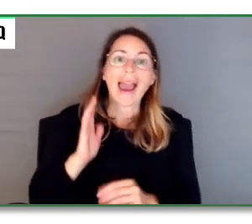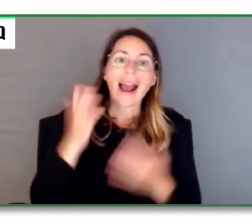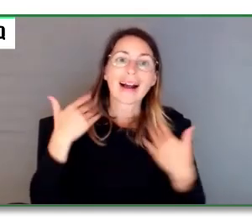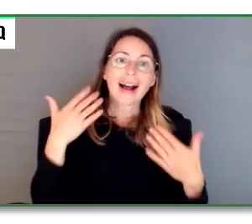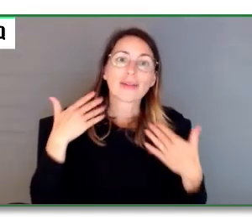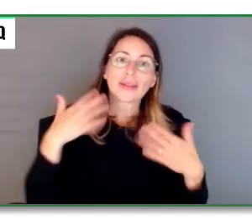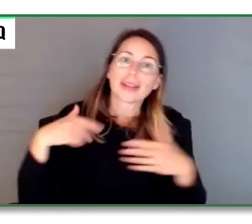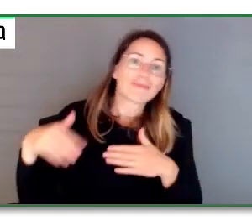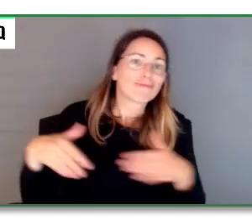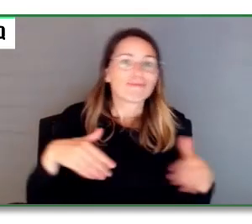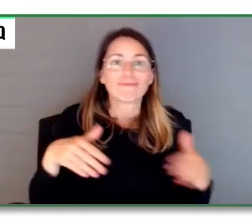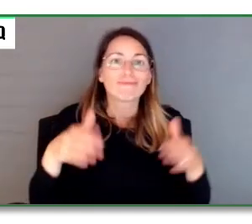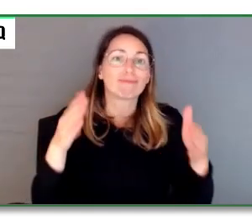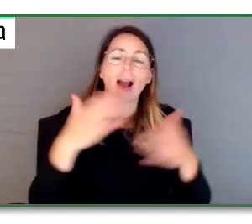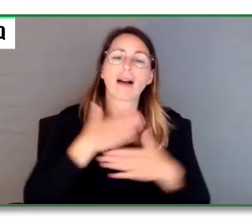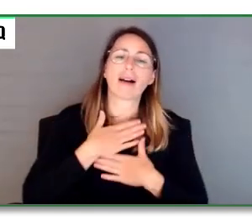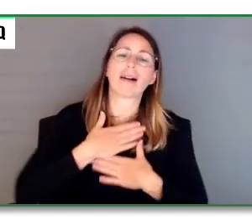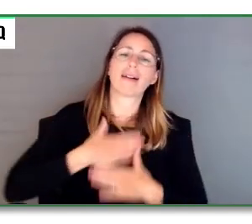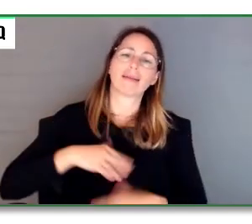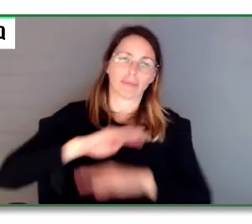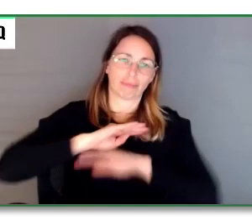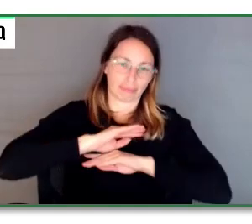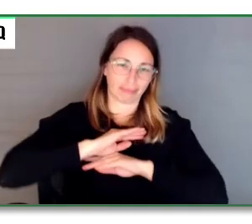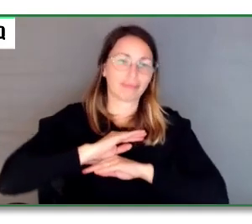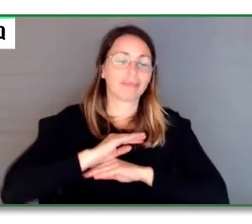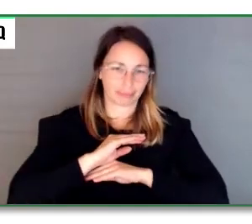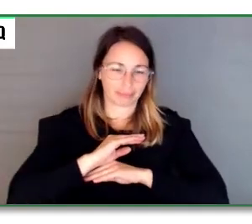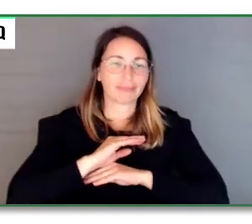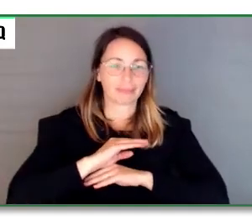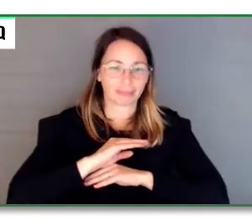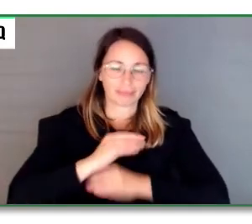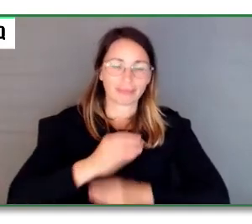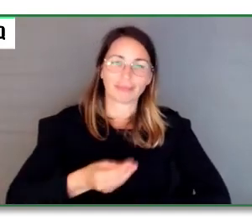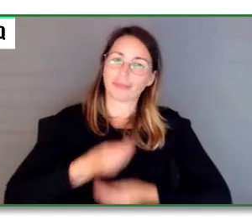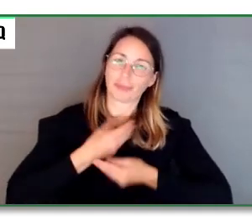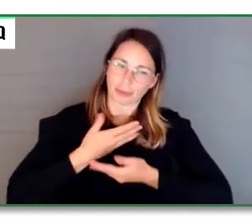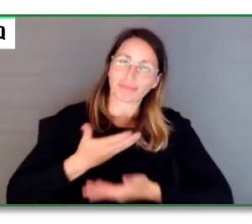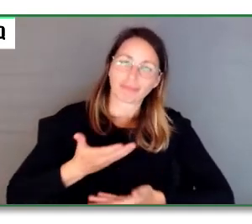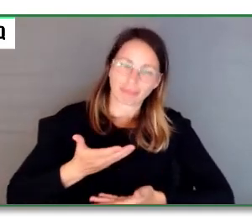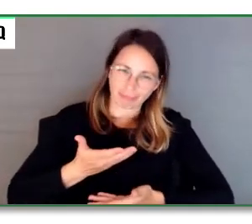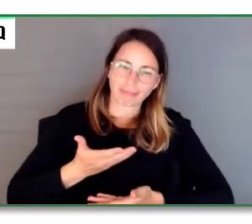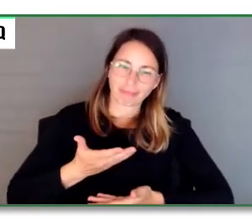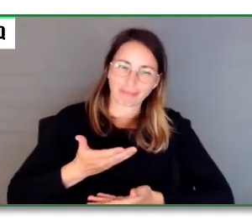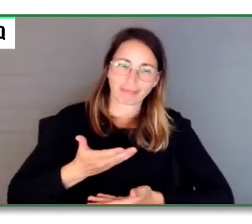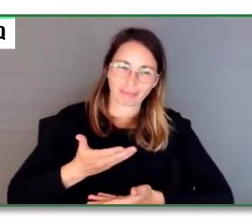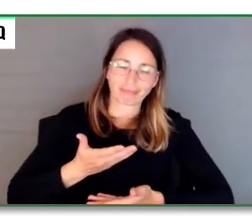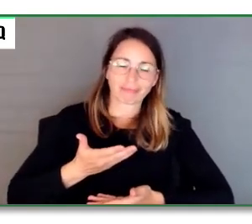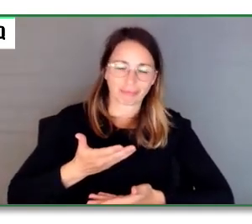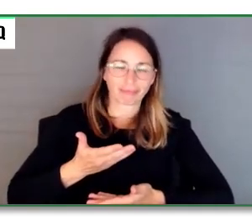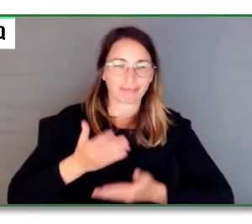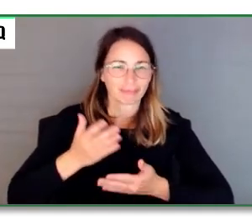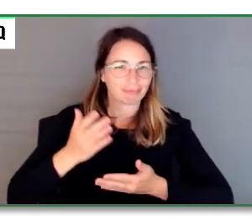gratifiante, une destination de choix.